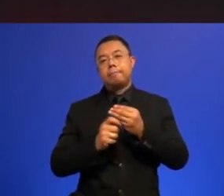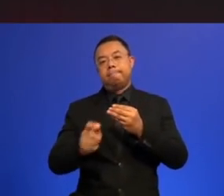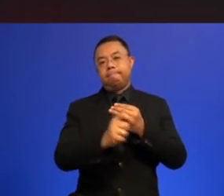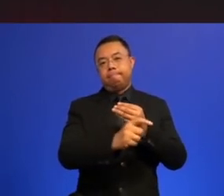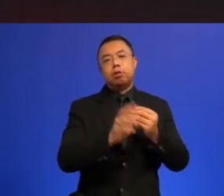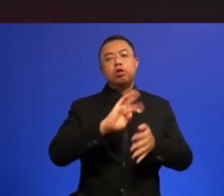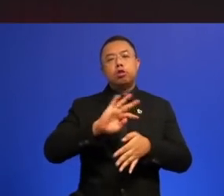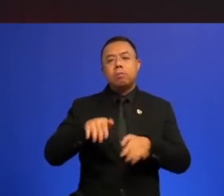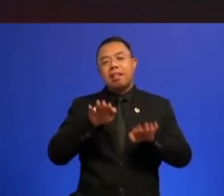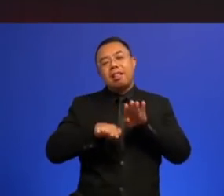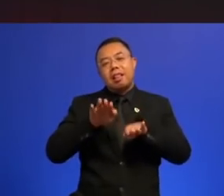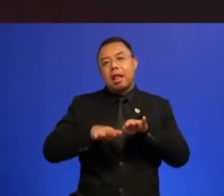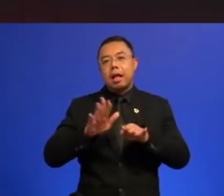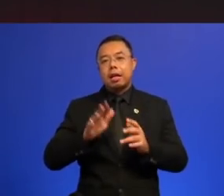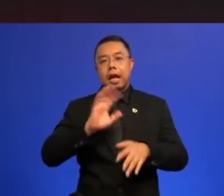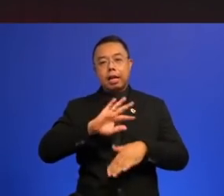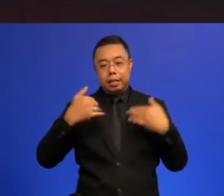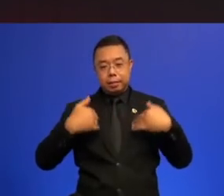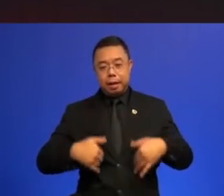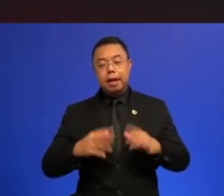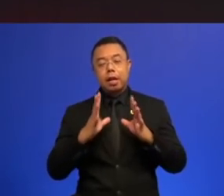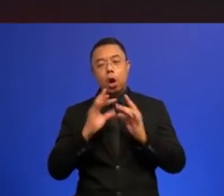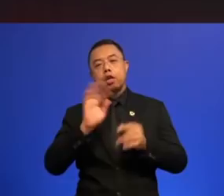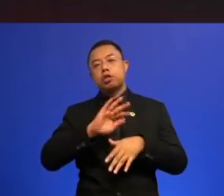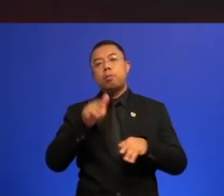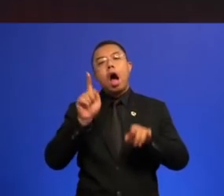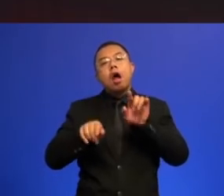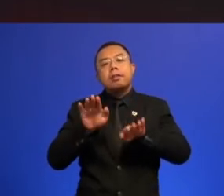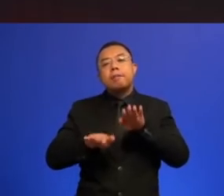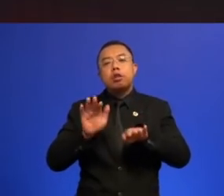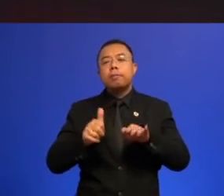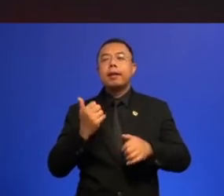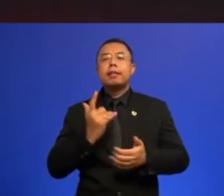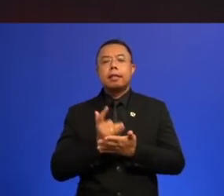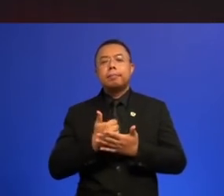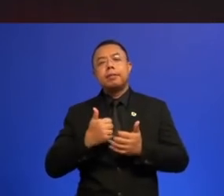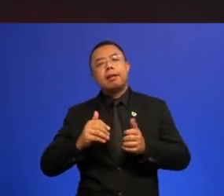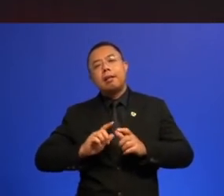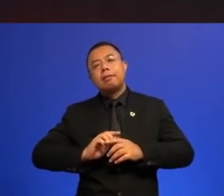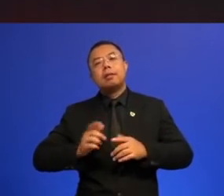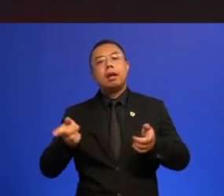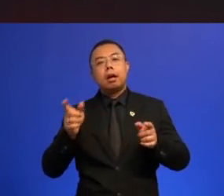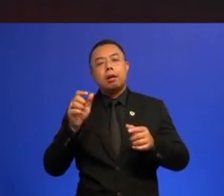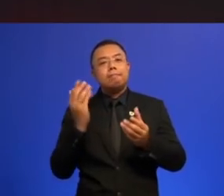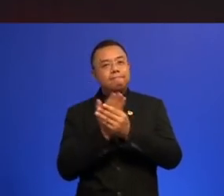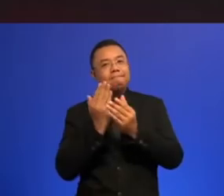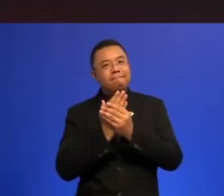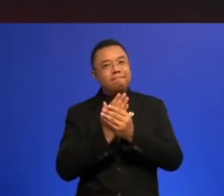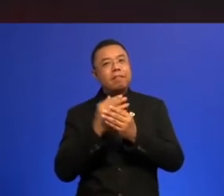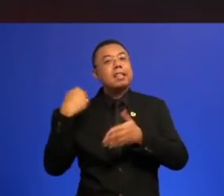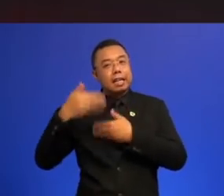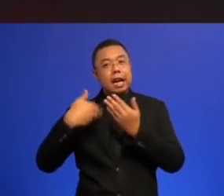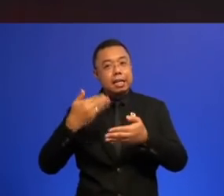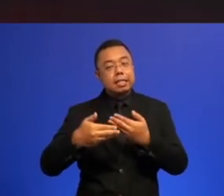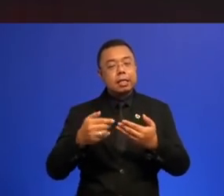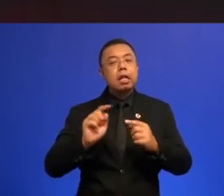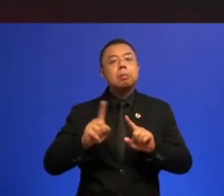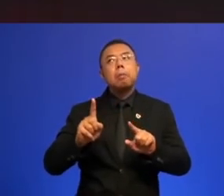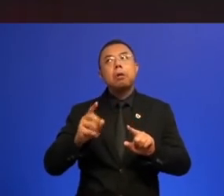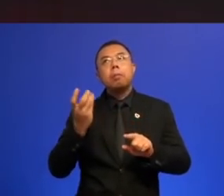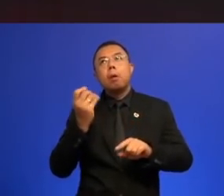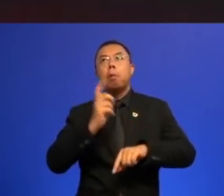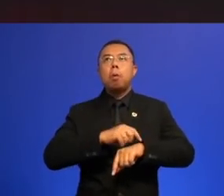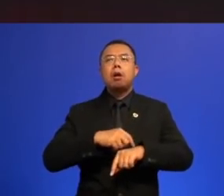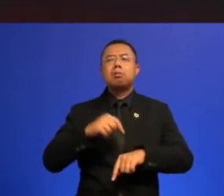menyeimbangkan semua aspek baik jasmani maupun rohani agar saya bisa menjalani keadaan sebagai sandwich generation. Tapi beberapa waktu belakangan